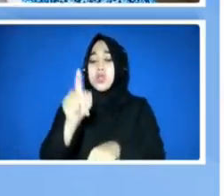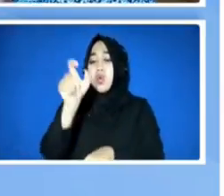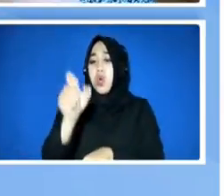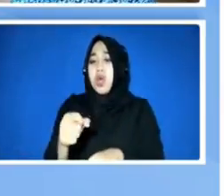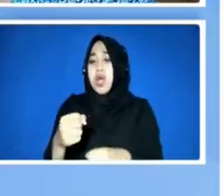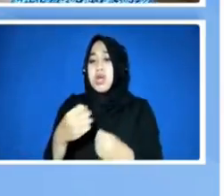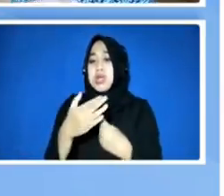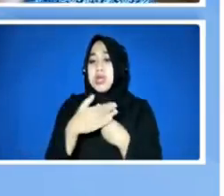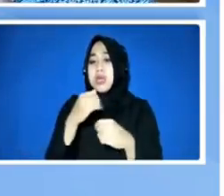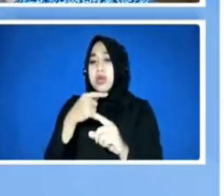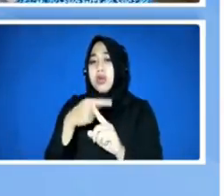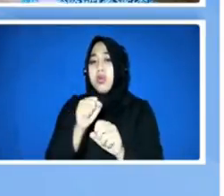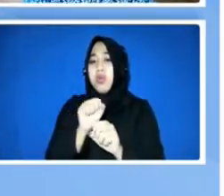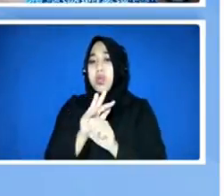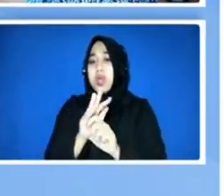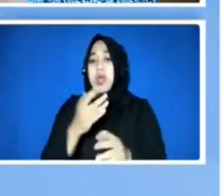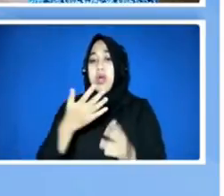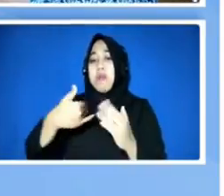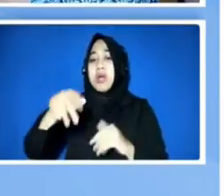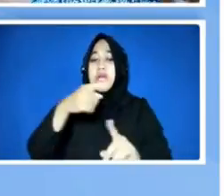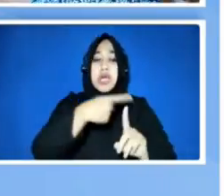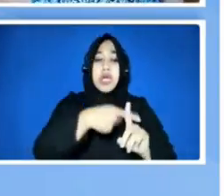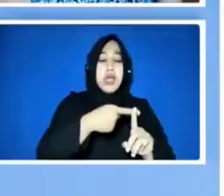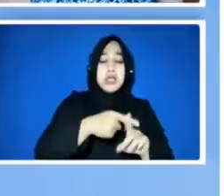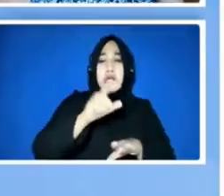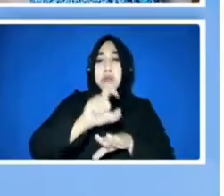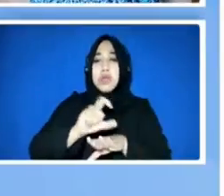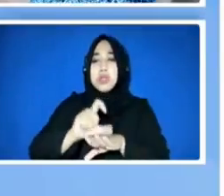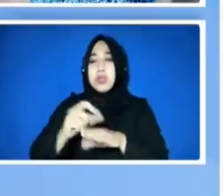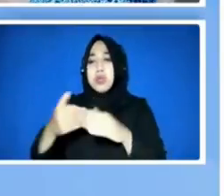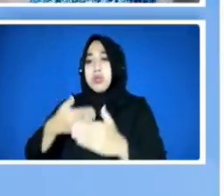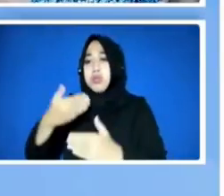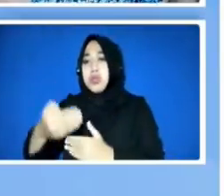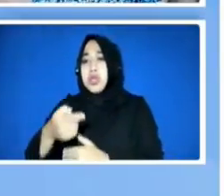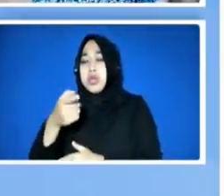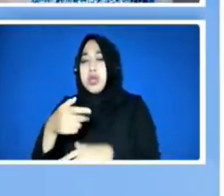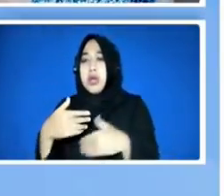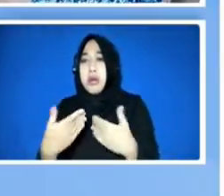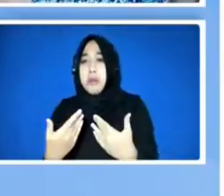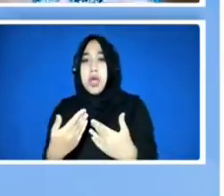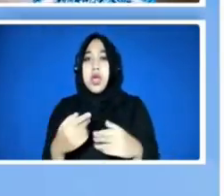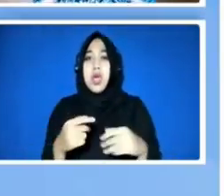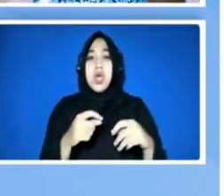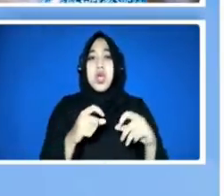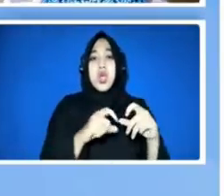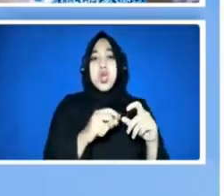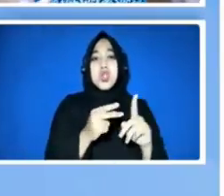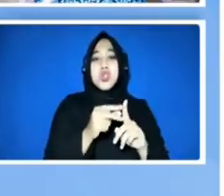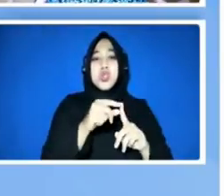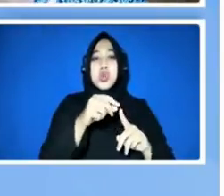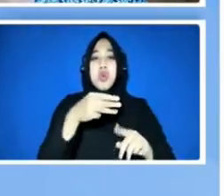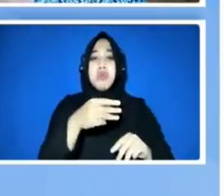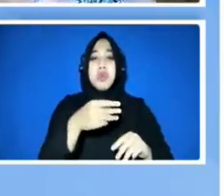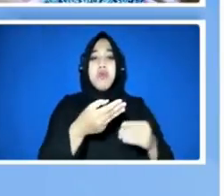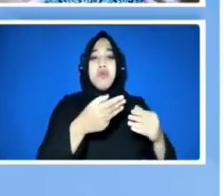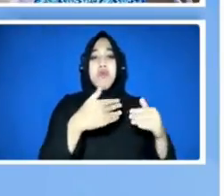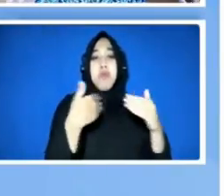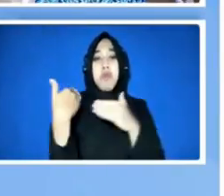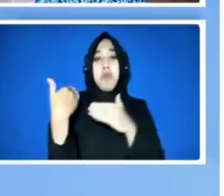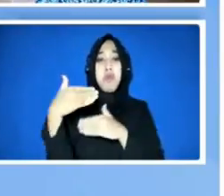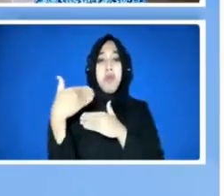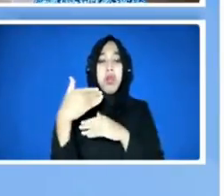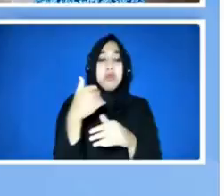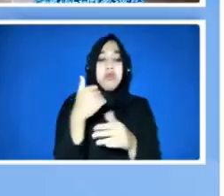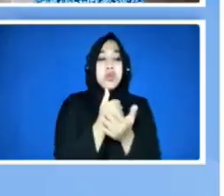dia pergi ke gereja atau ke masjid, lalu kemudian dia ke shopping mall dan sebagainya. Nah, ini yang membuat